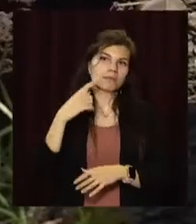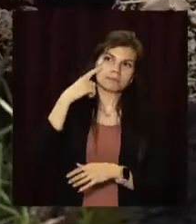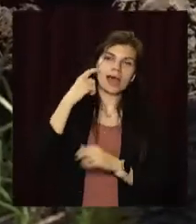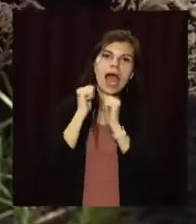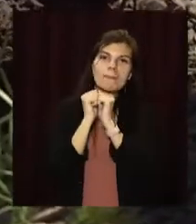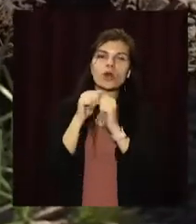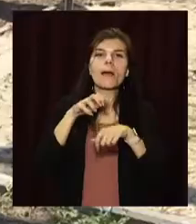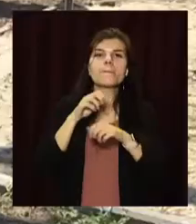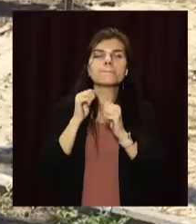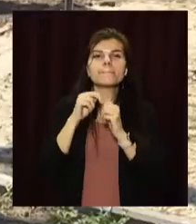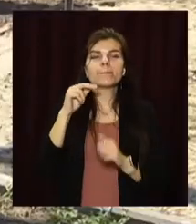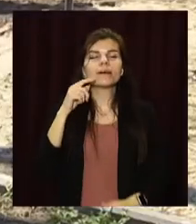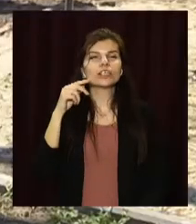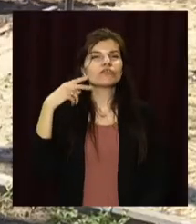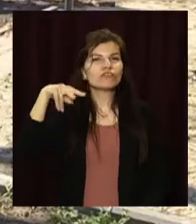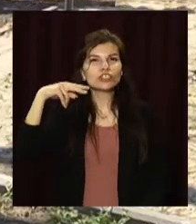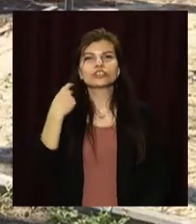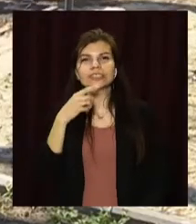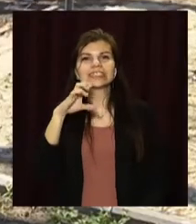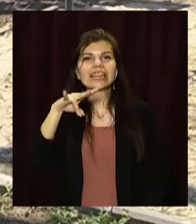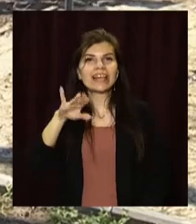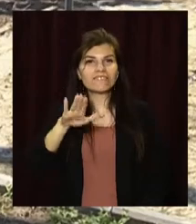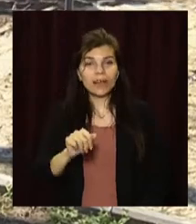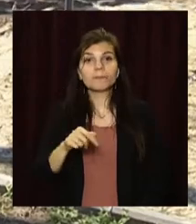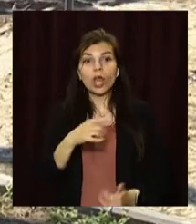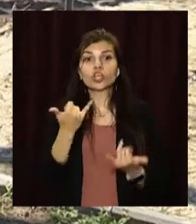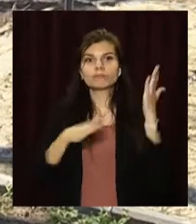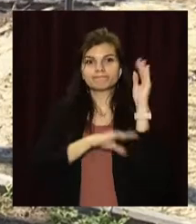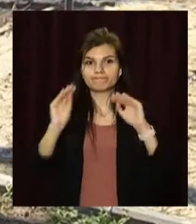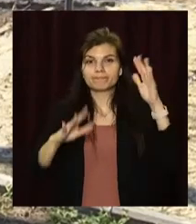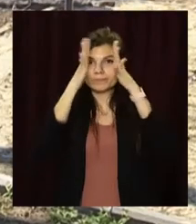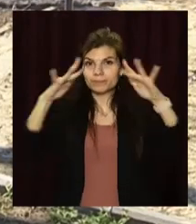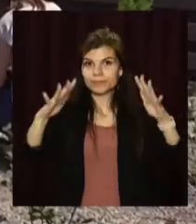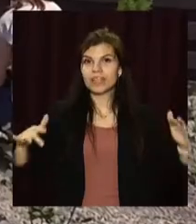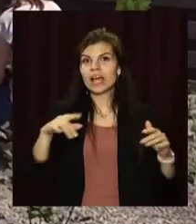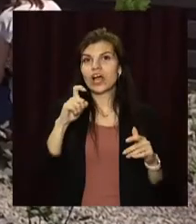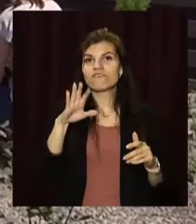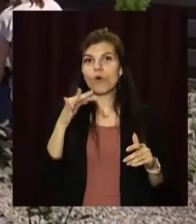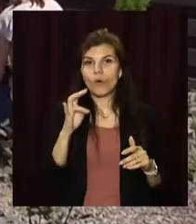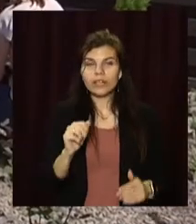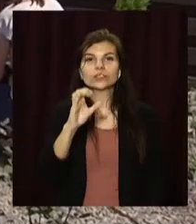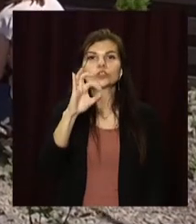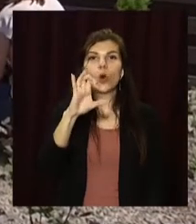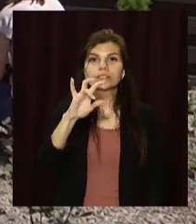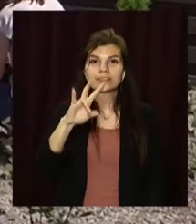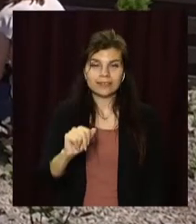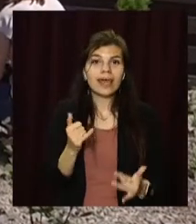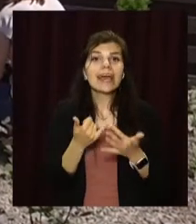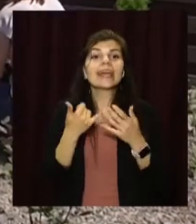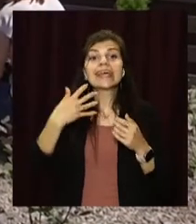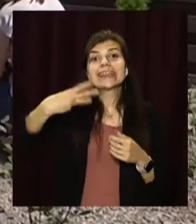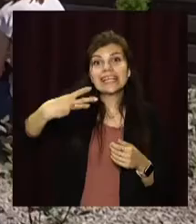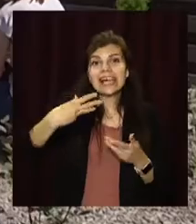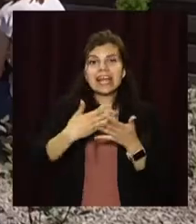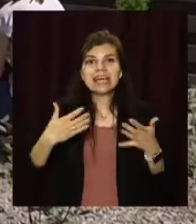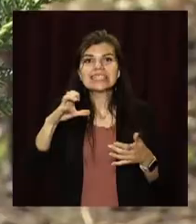абрикос, персик, черешня та слива. Цього разу додали хвойних дерев – тую, ялівець, соснут, а ще 30 молодих